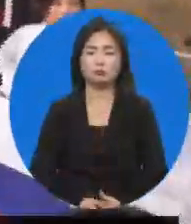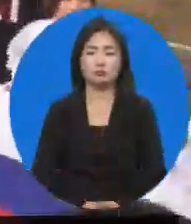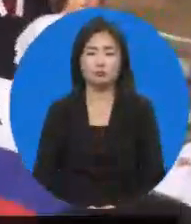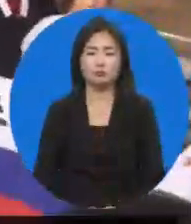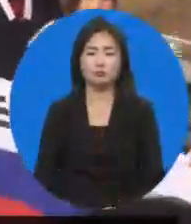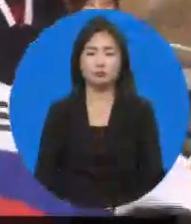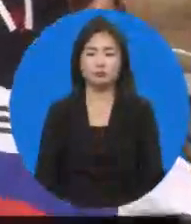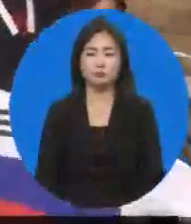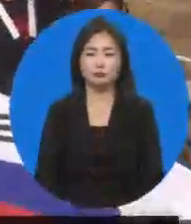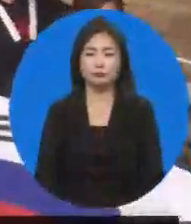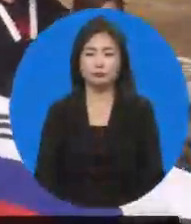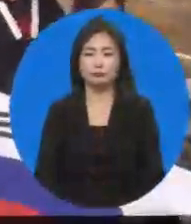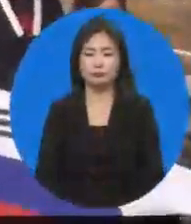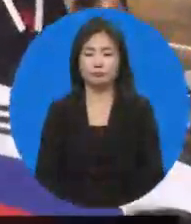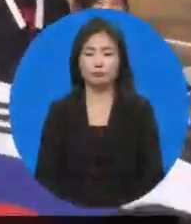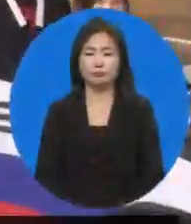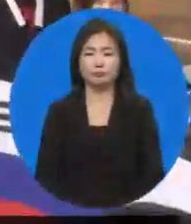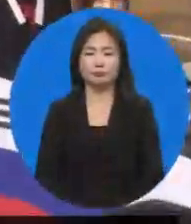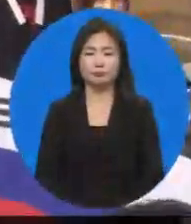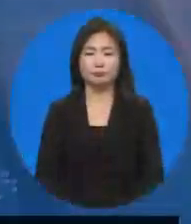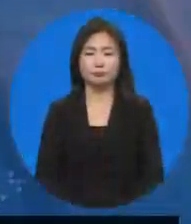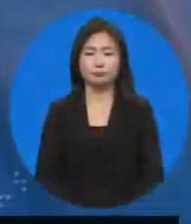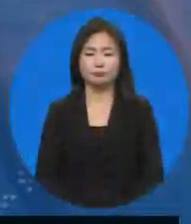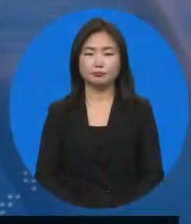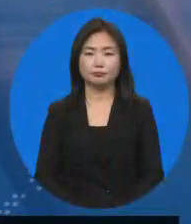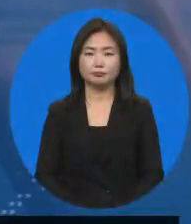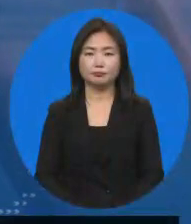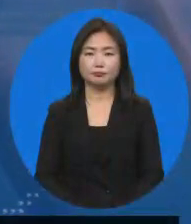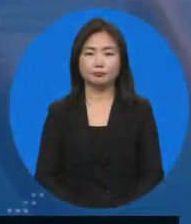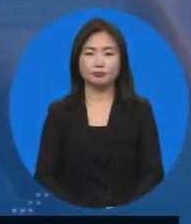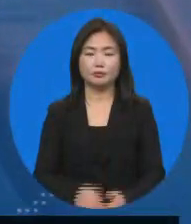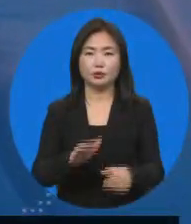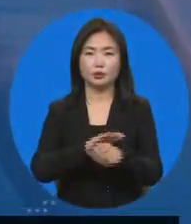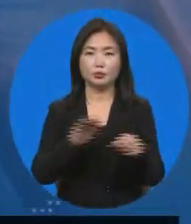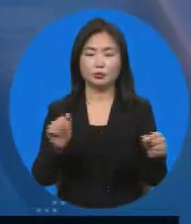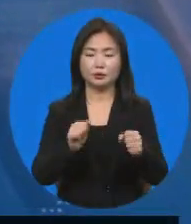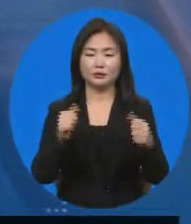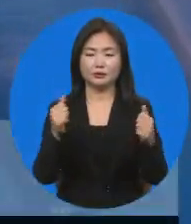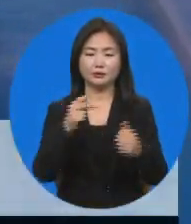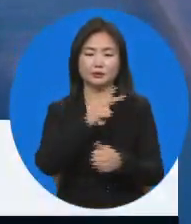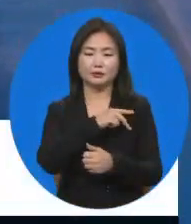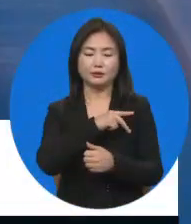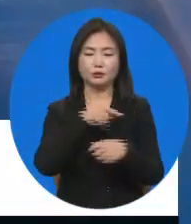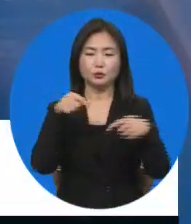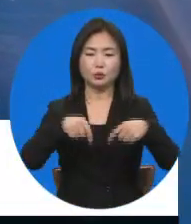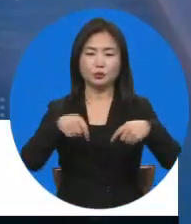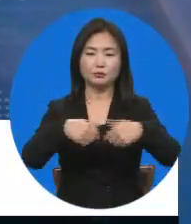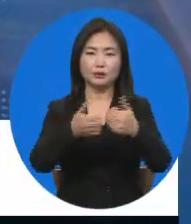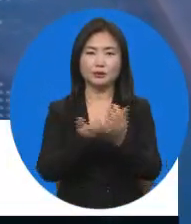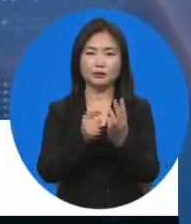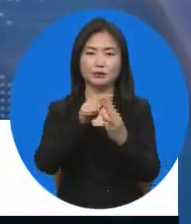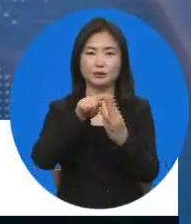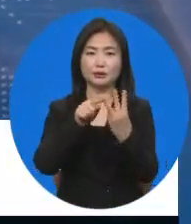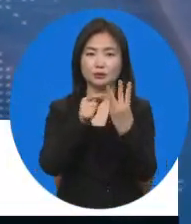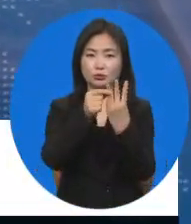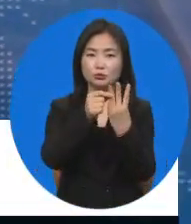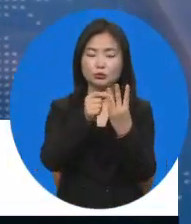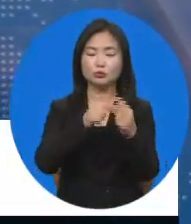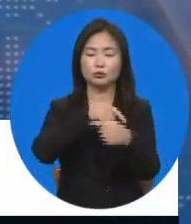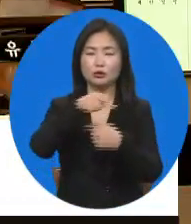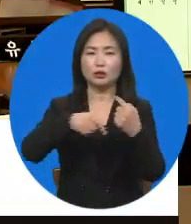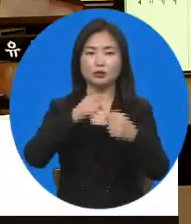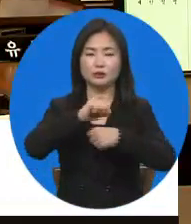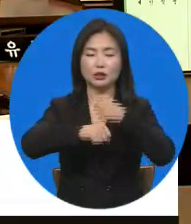뉴스 윤영균 입니다 경성 도의회가 교섭단체 세계를 중심으로 운영됩니다